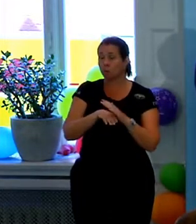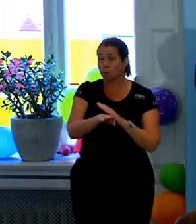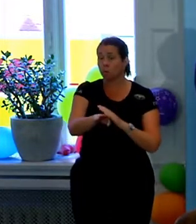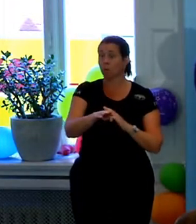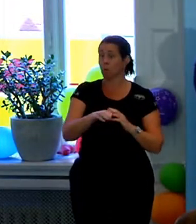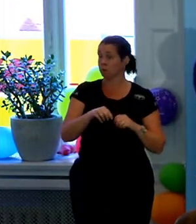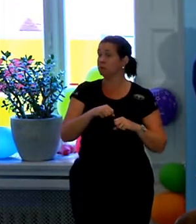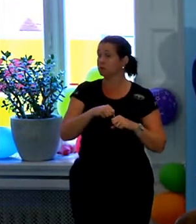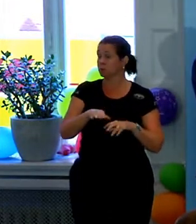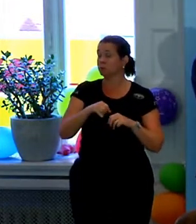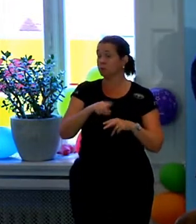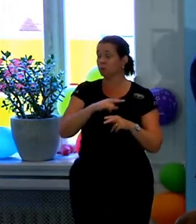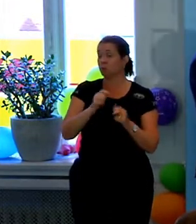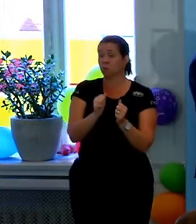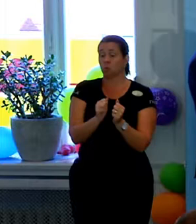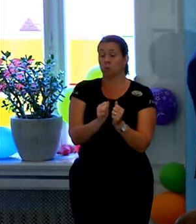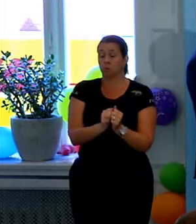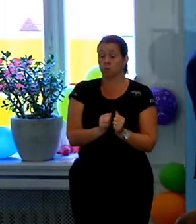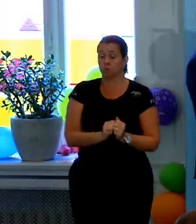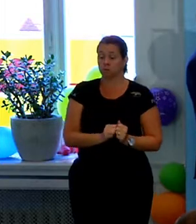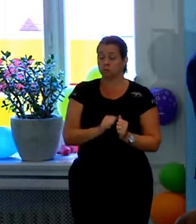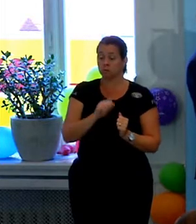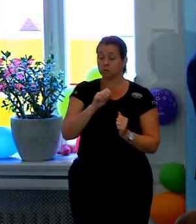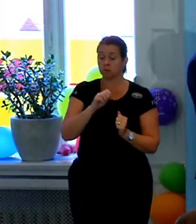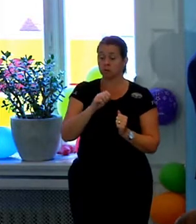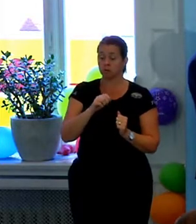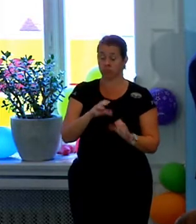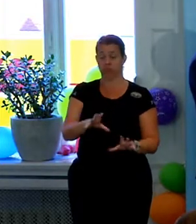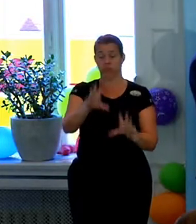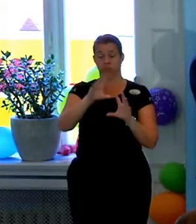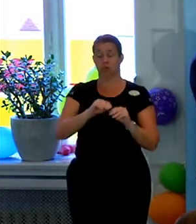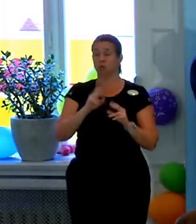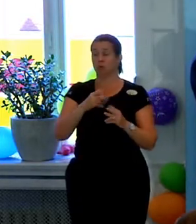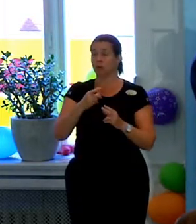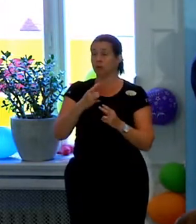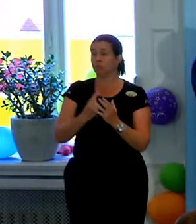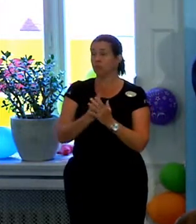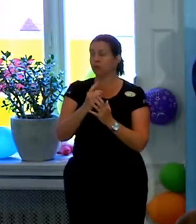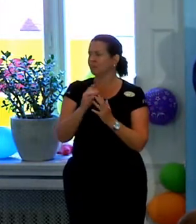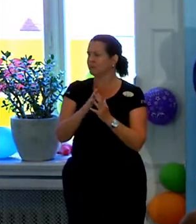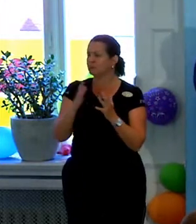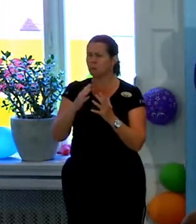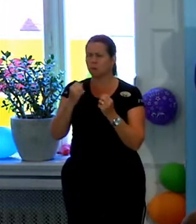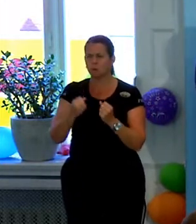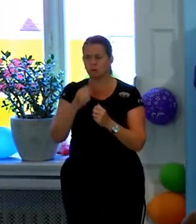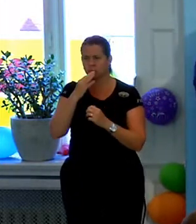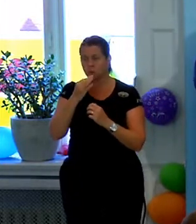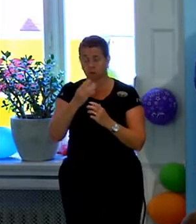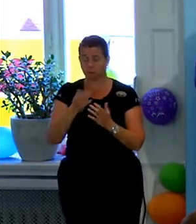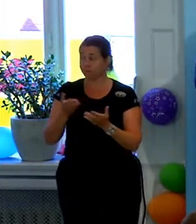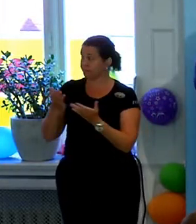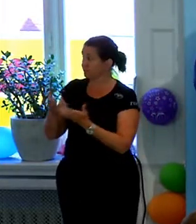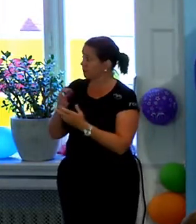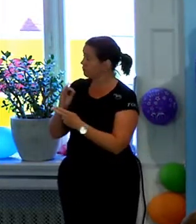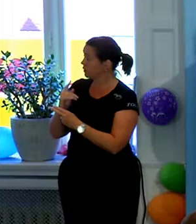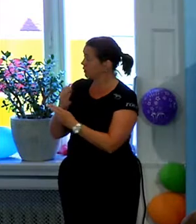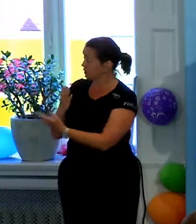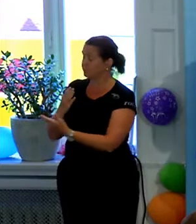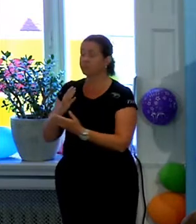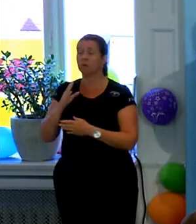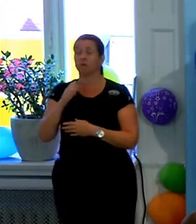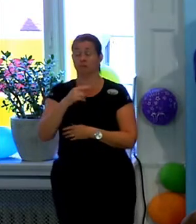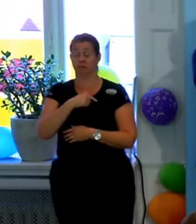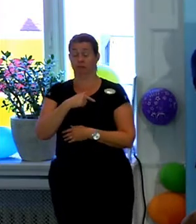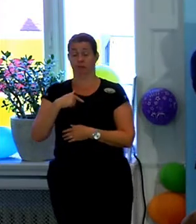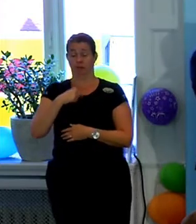att det låter ju som att det är möjligt, men det är stora frågor. Fredrik? Ja, nej, vi i Lund